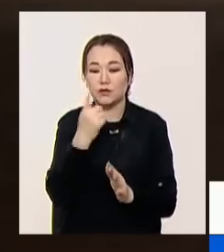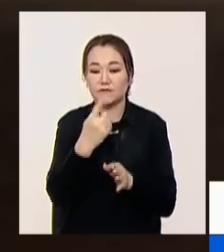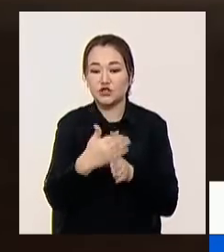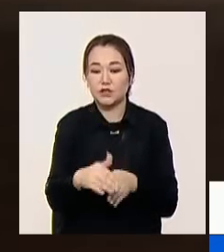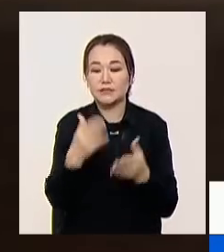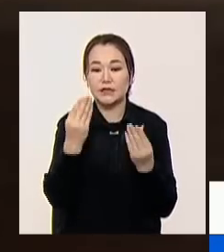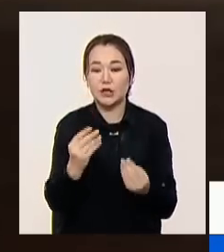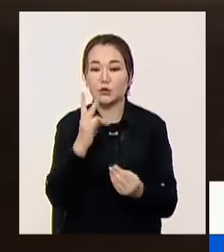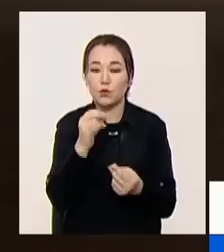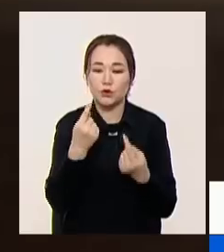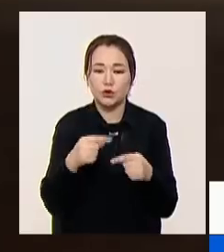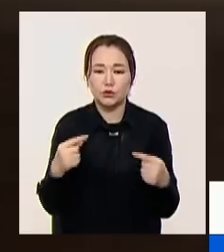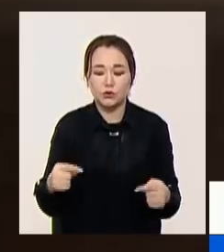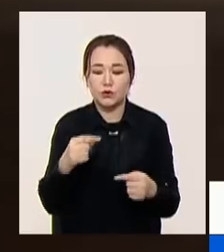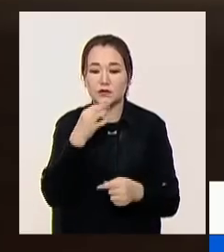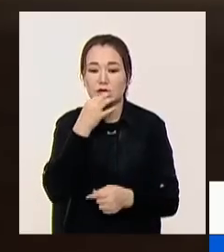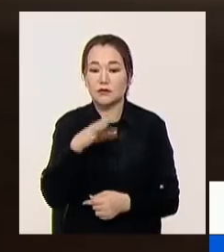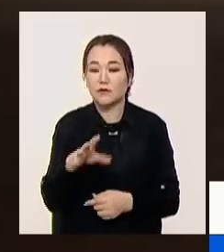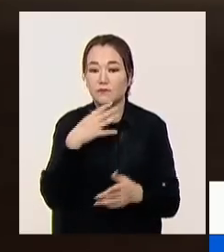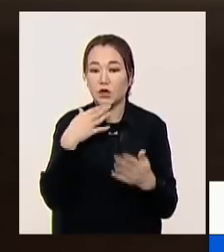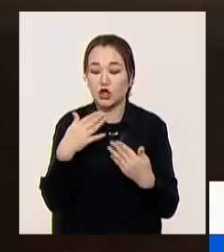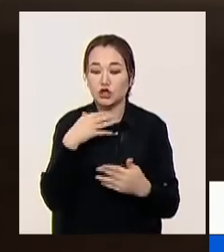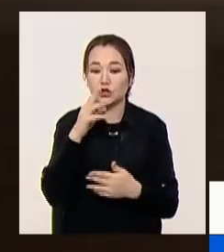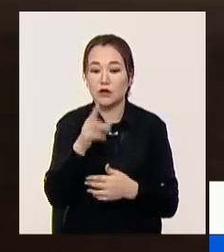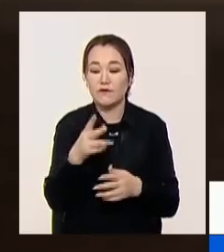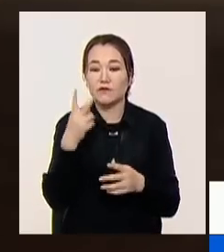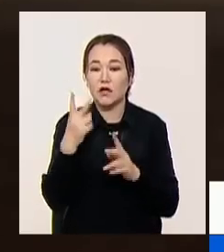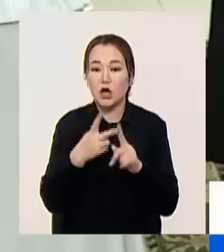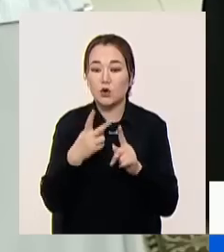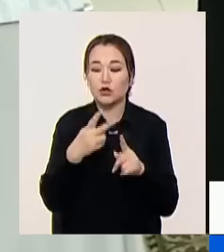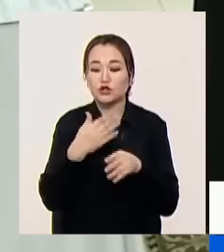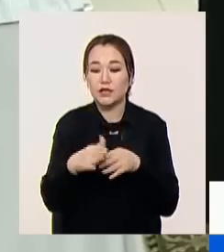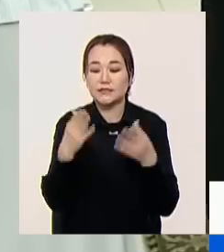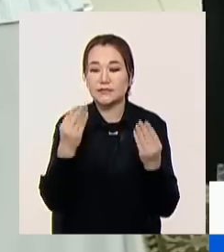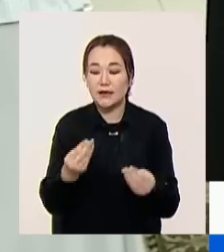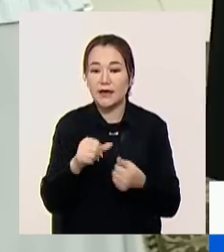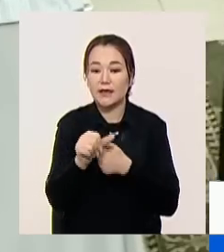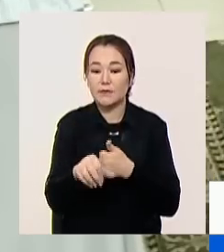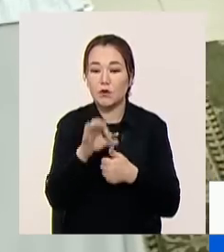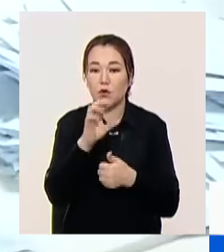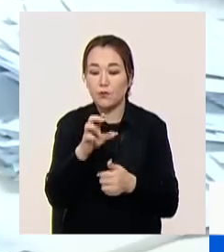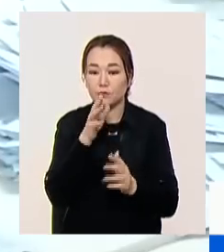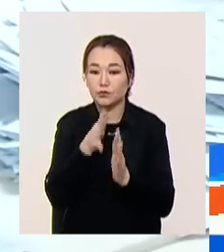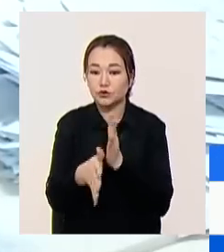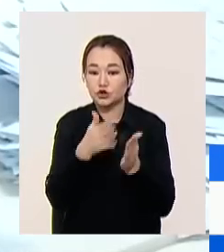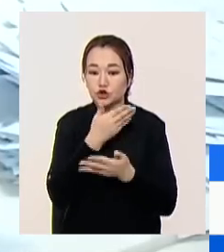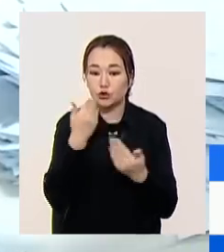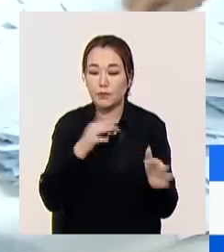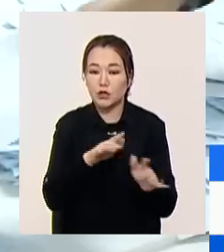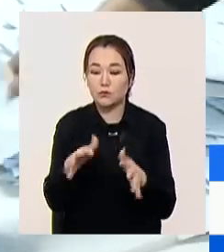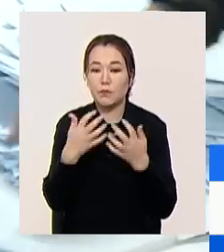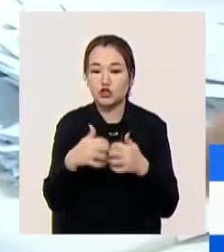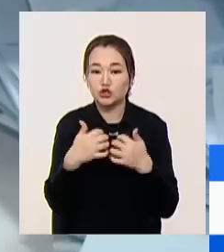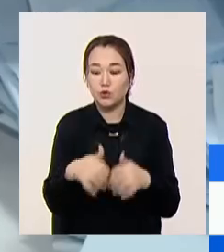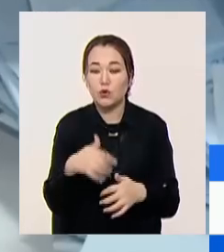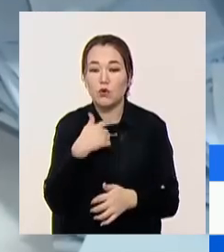дня, однако некоторую критику выразили по отношению ко второй части дня, а именно сообщили об отсутствии прозрачности процедуры подсчета